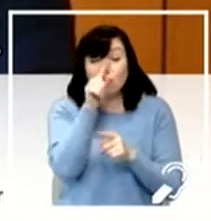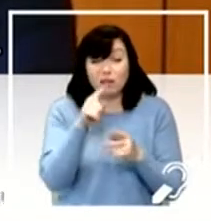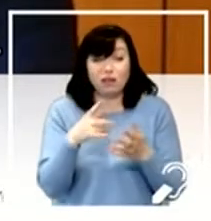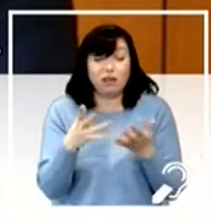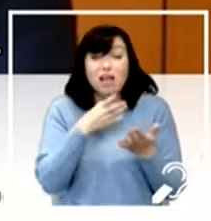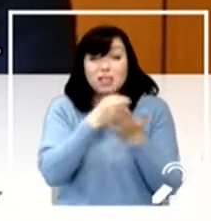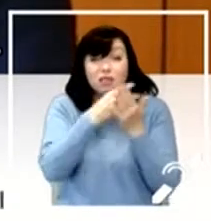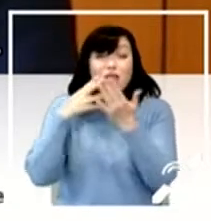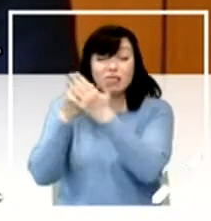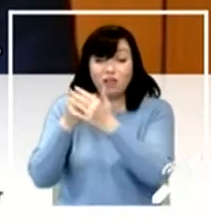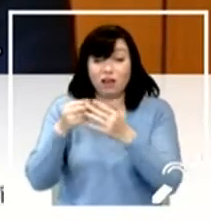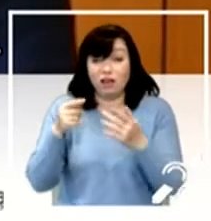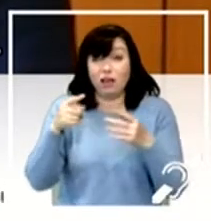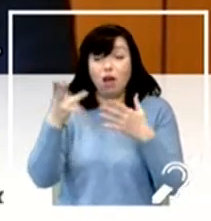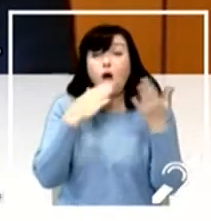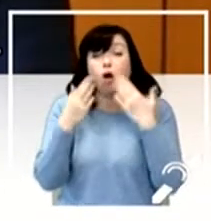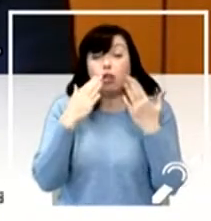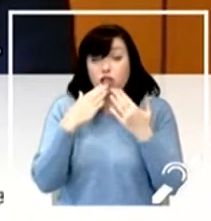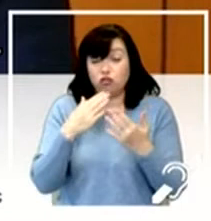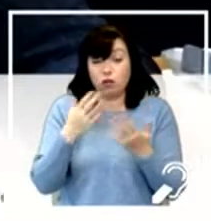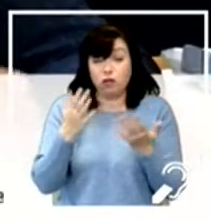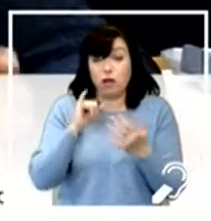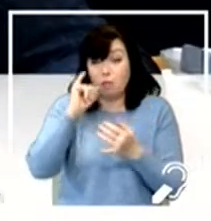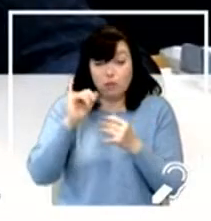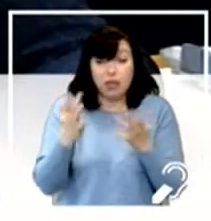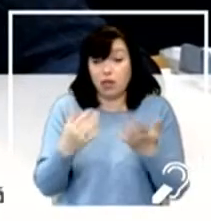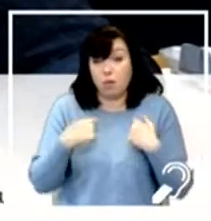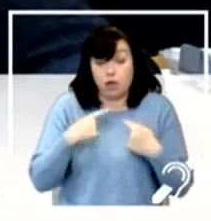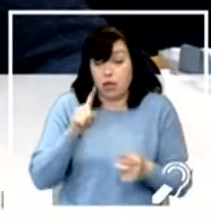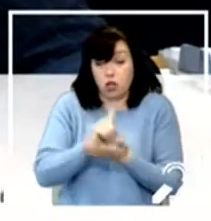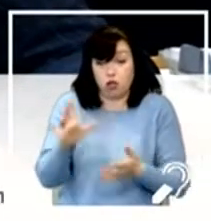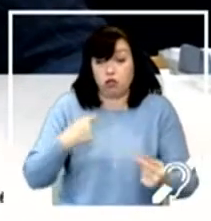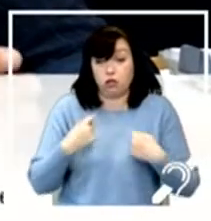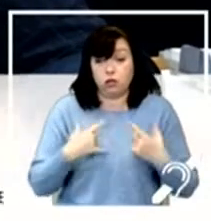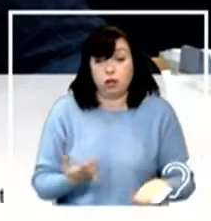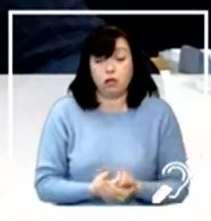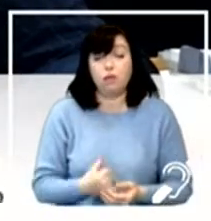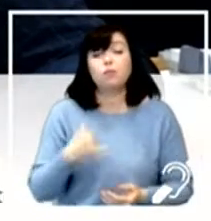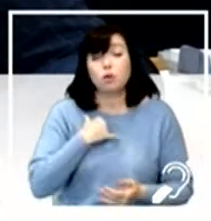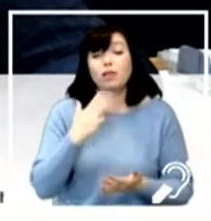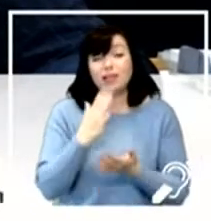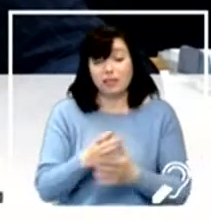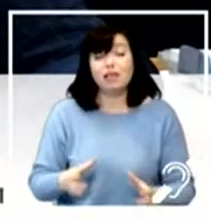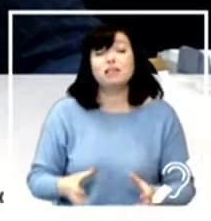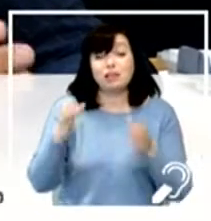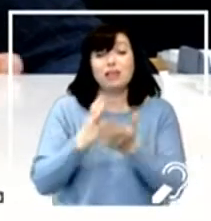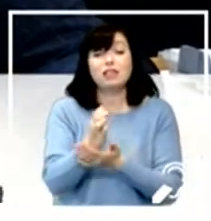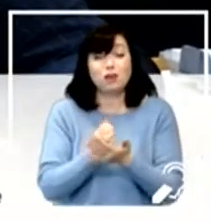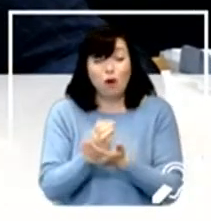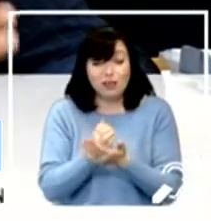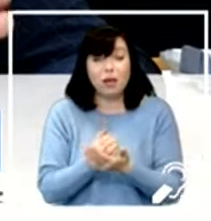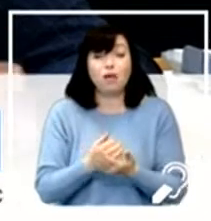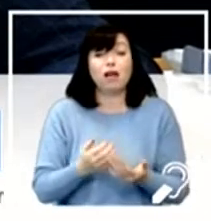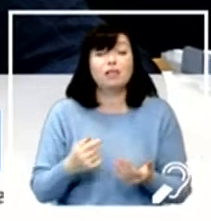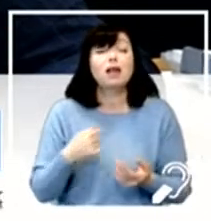двумя экономическими агентами, мы не должны от этого страдать. У нас есть резервуары определенные, то есть какое-то время мы сможем работать.